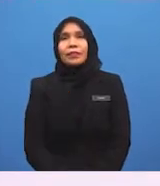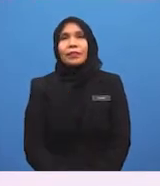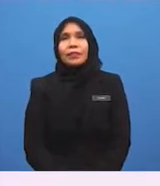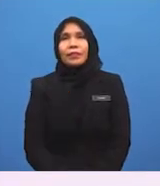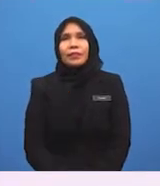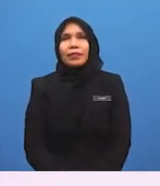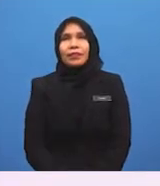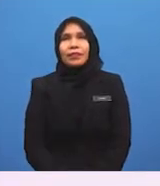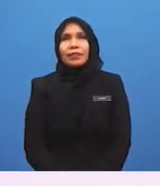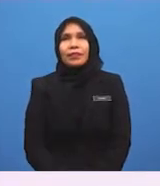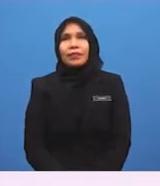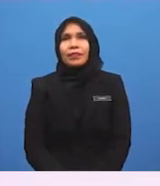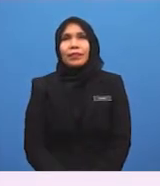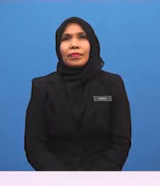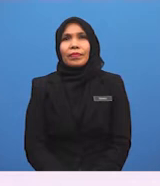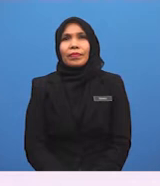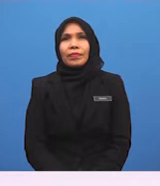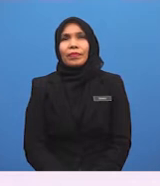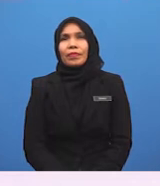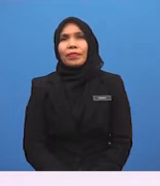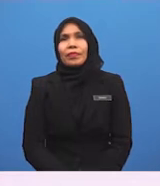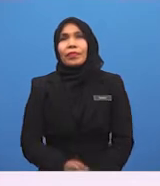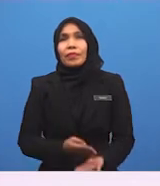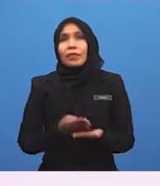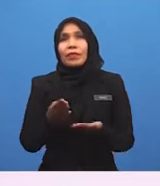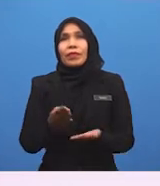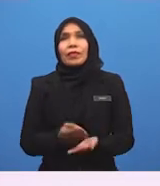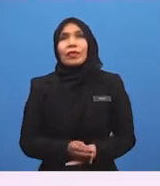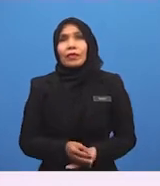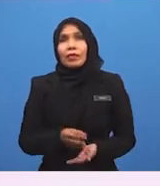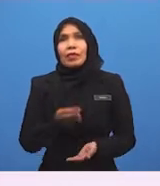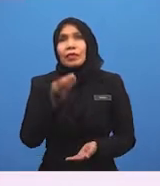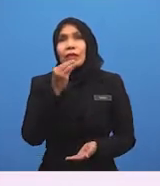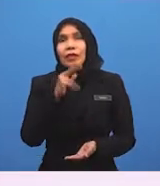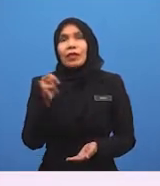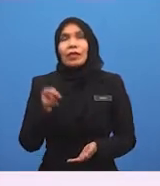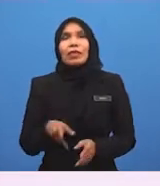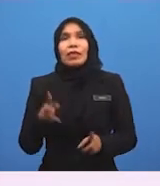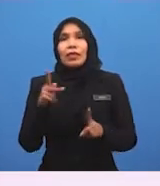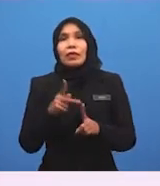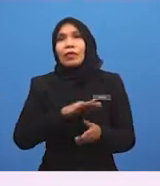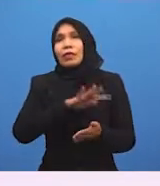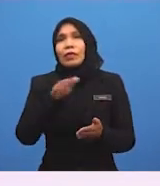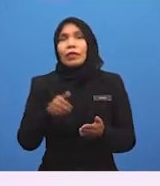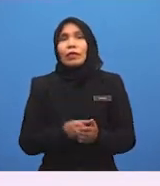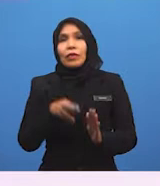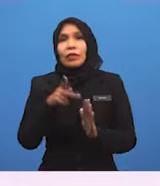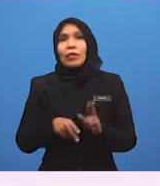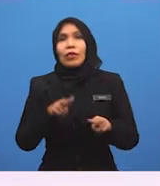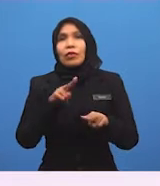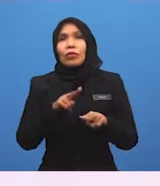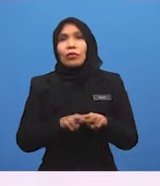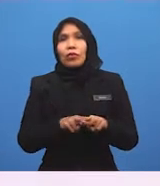Veron bertugas mengagihkan makanan kepada semua penduduk yang hadir